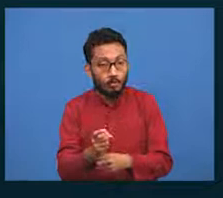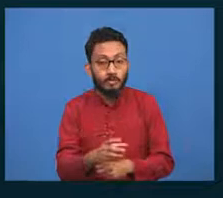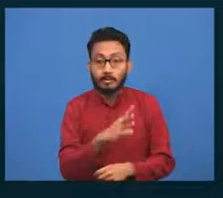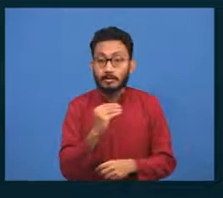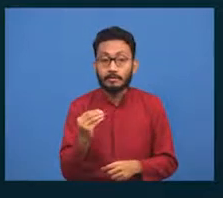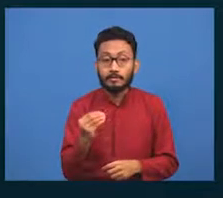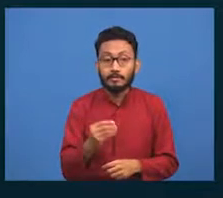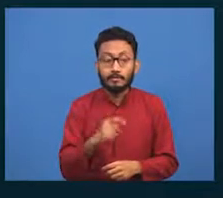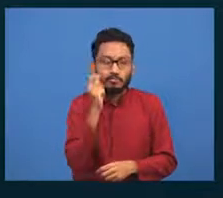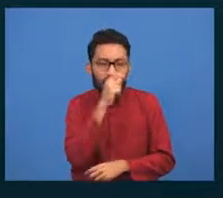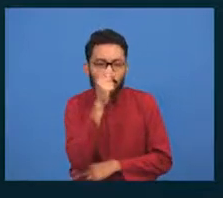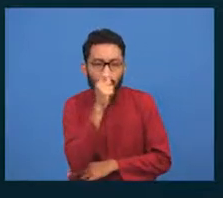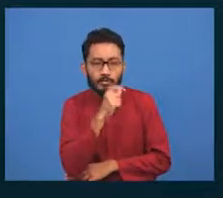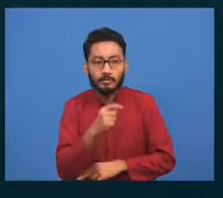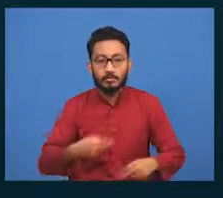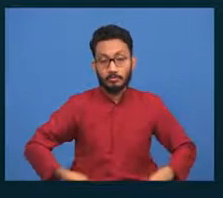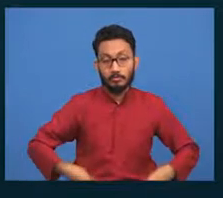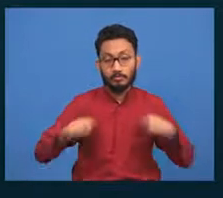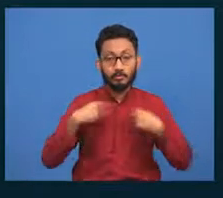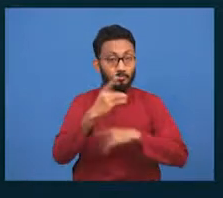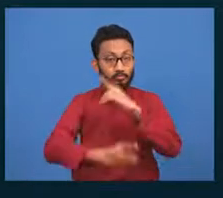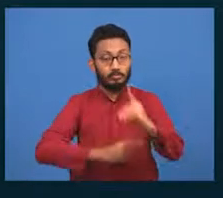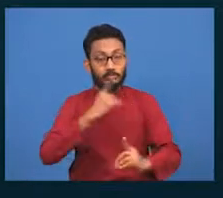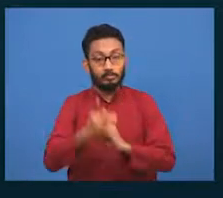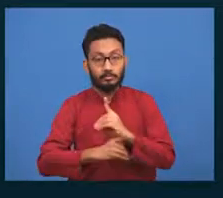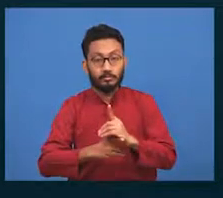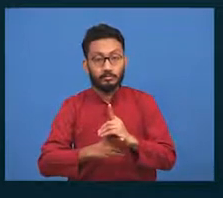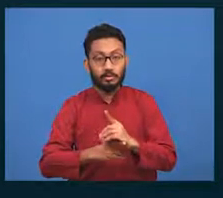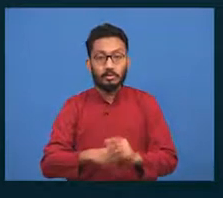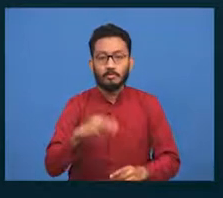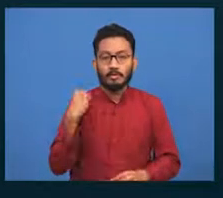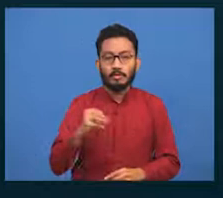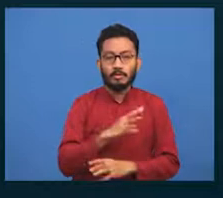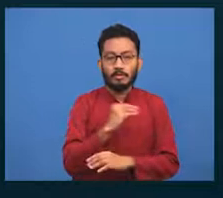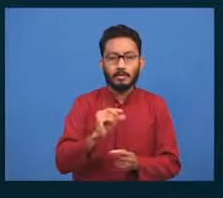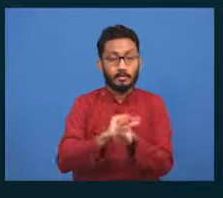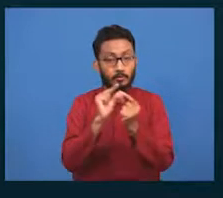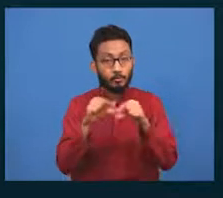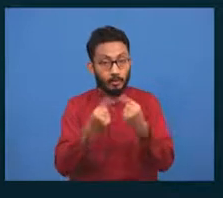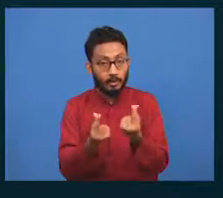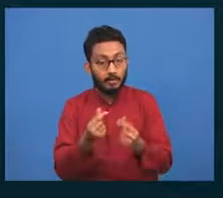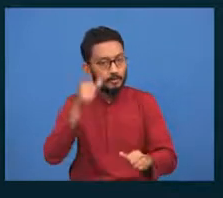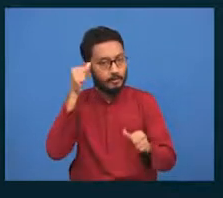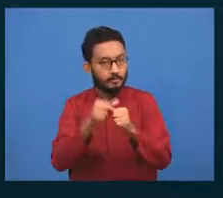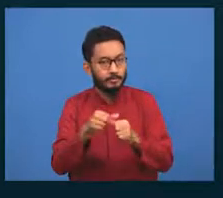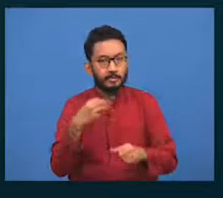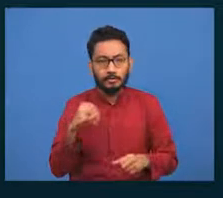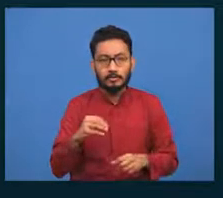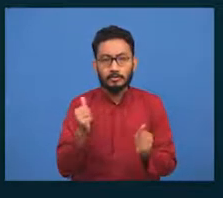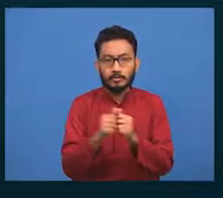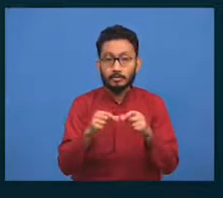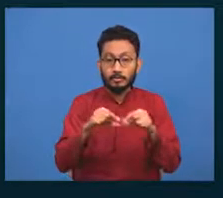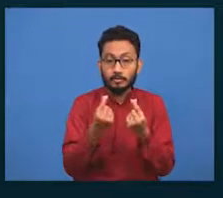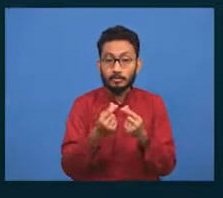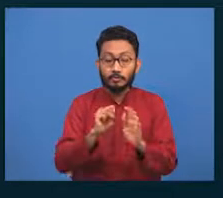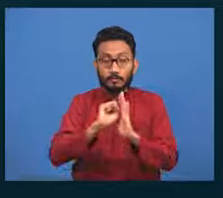kehidupan dunia. Ingatlah mereka dengan Al-Quran. Ingatkanlah mereka dengan Al-Quran itu agar